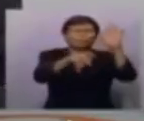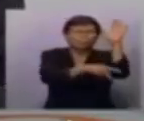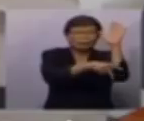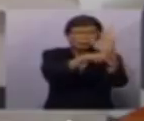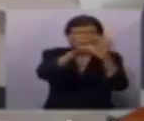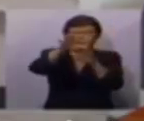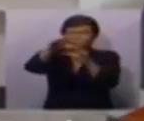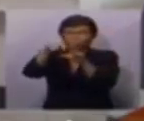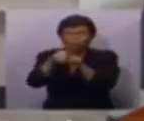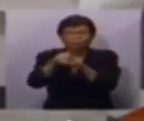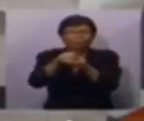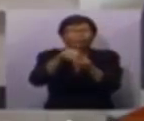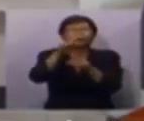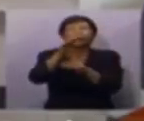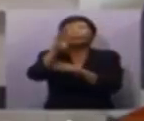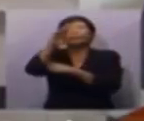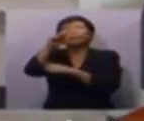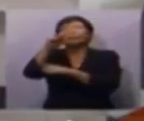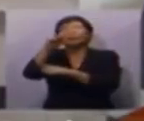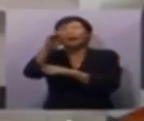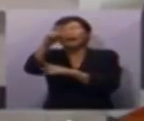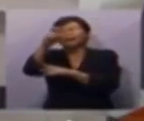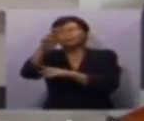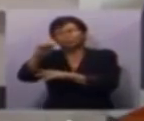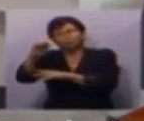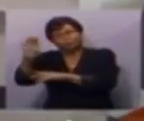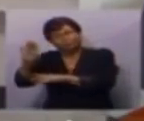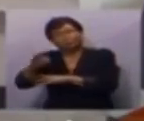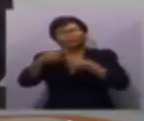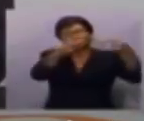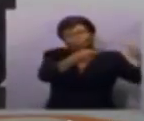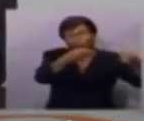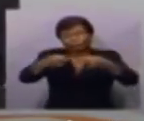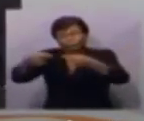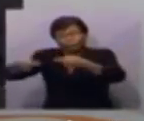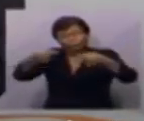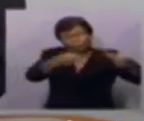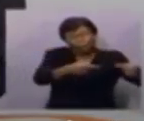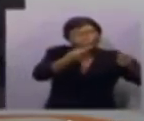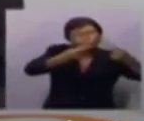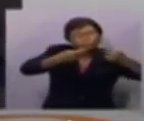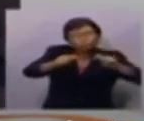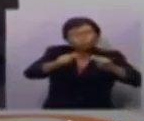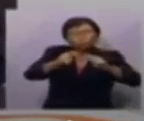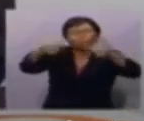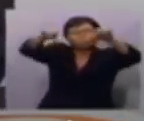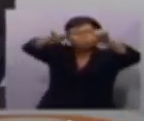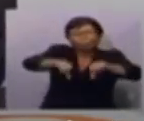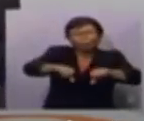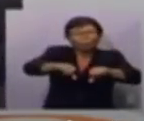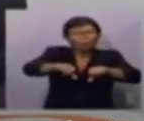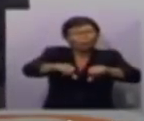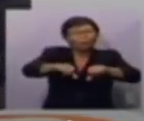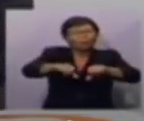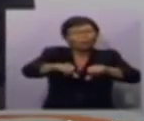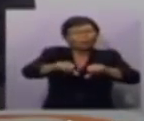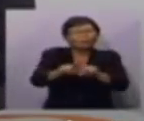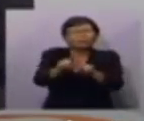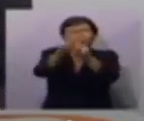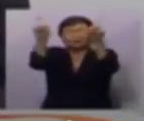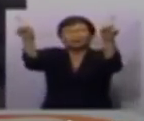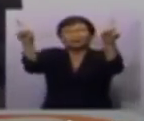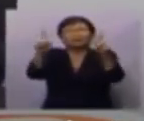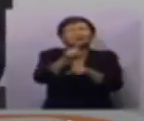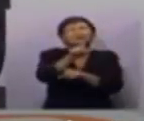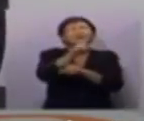melibatkan mantan Menteri Besar. Kita ada persaingan di antara yang cuba menewaskan Presiden Parti Gerakan di